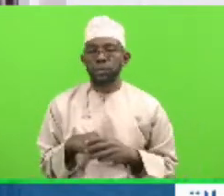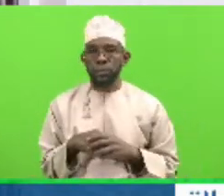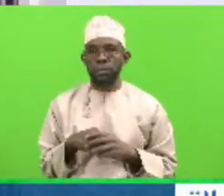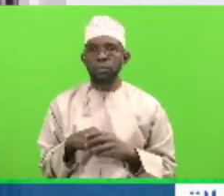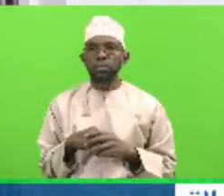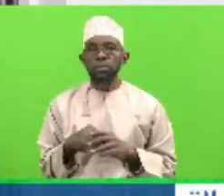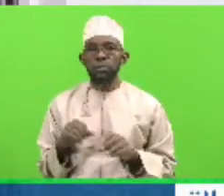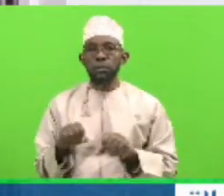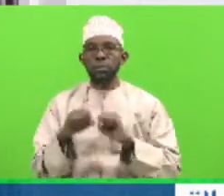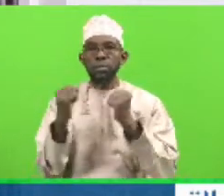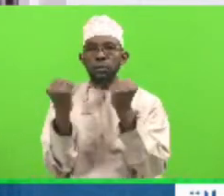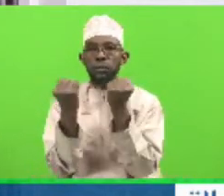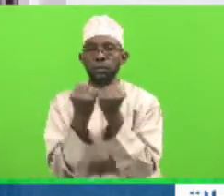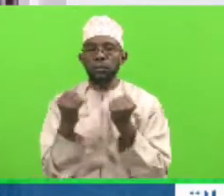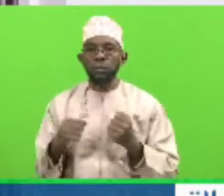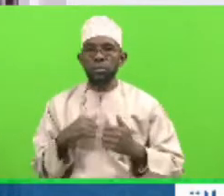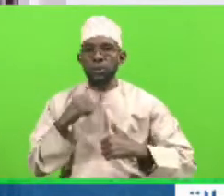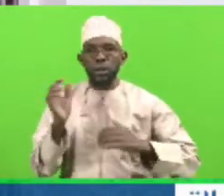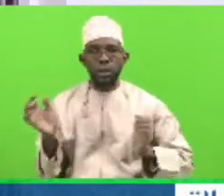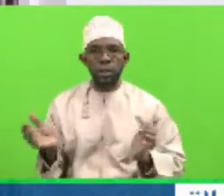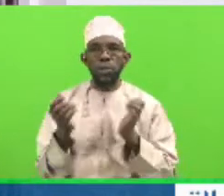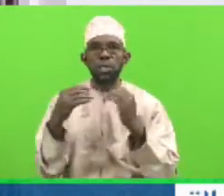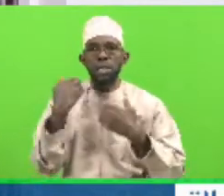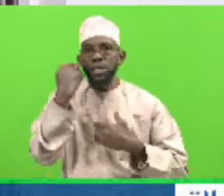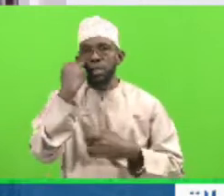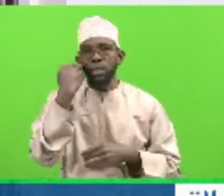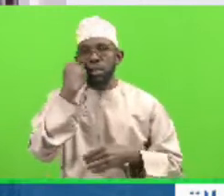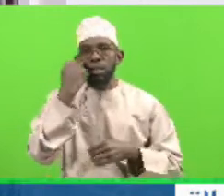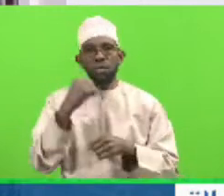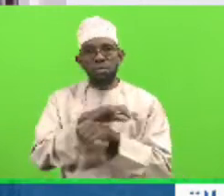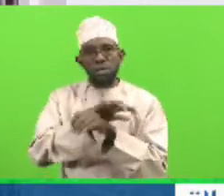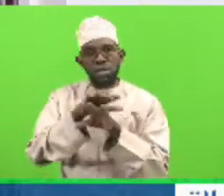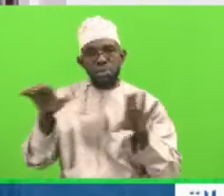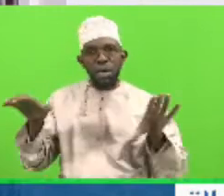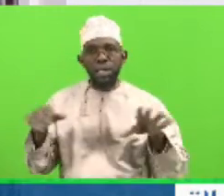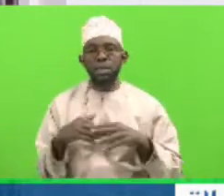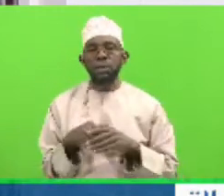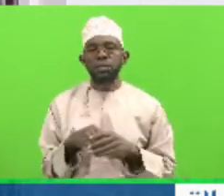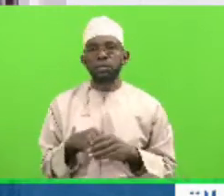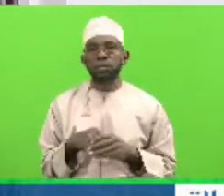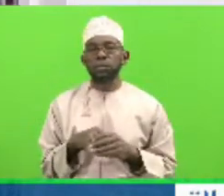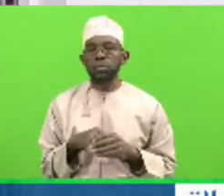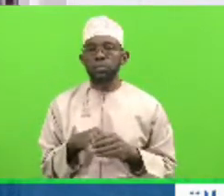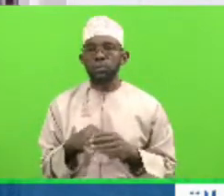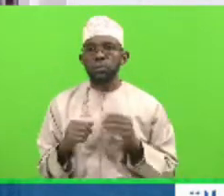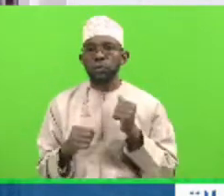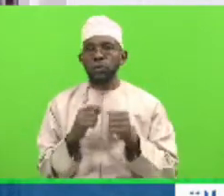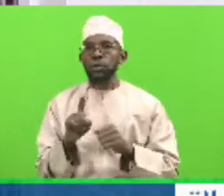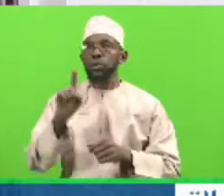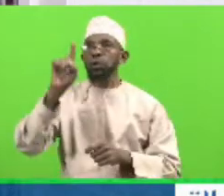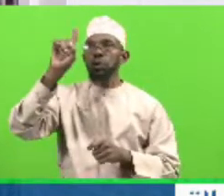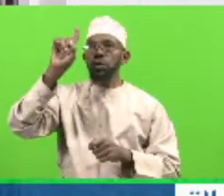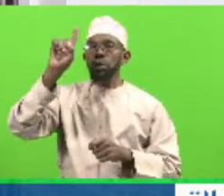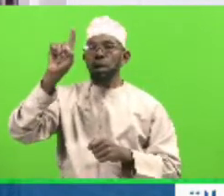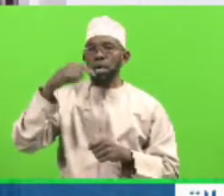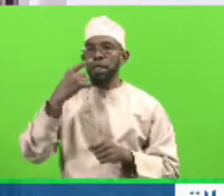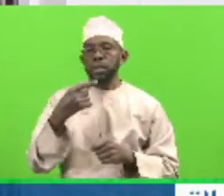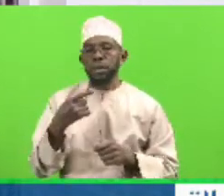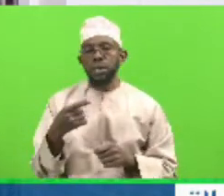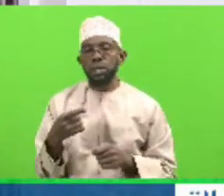جمعاء، ونشر للأمراض الفتاكة، وجلب لغضب الله تبارك وتعالى